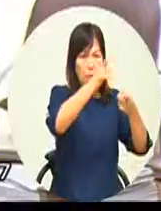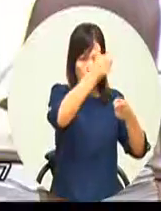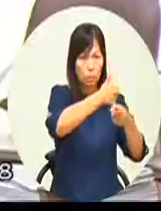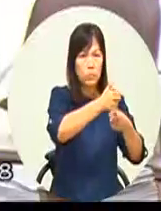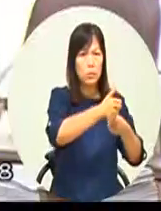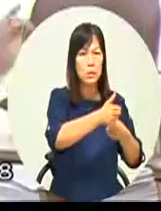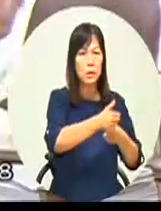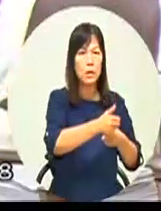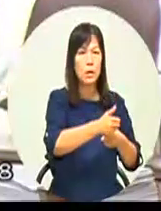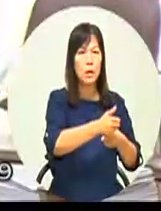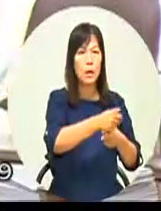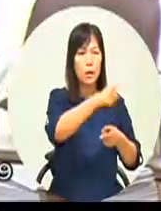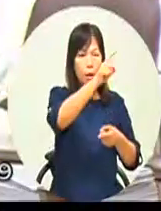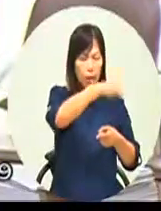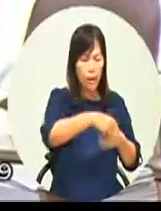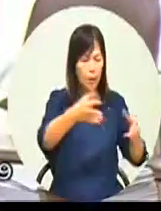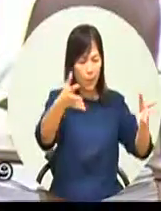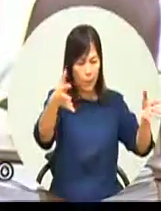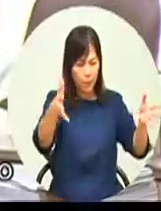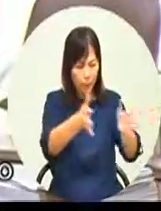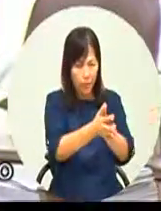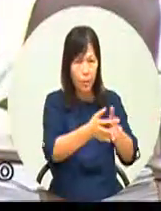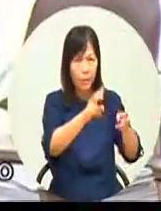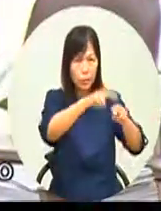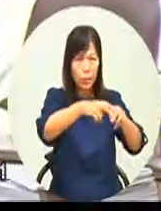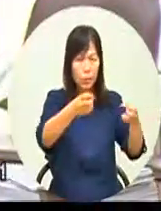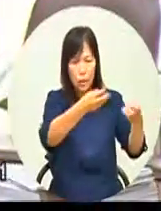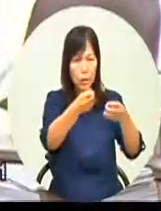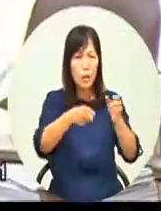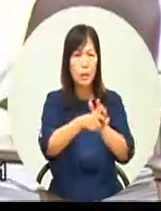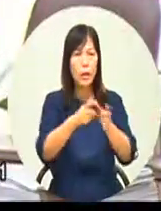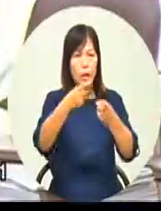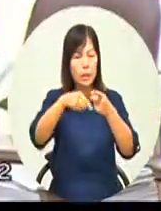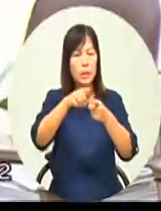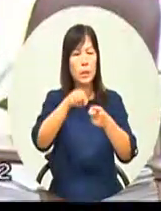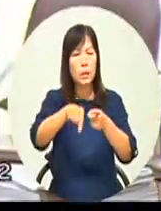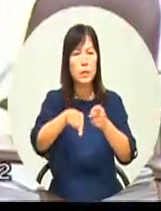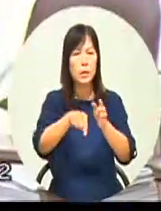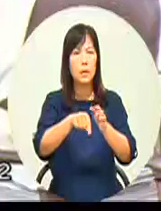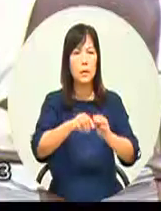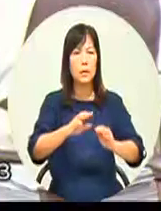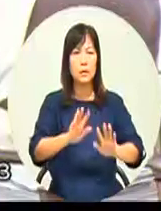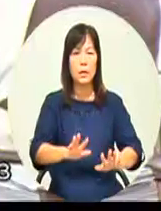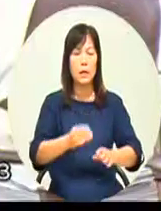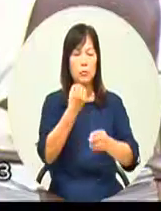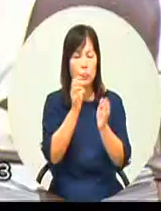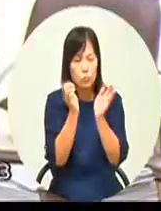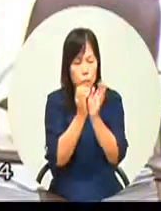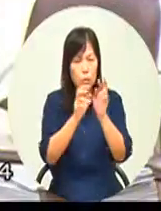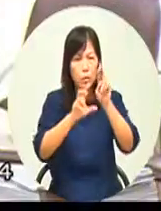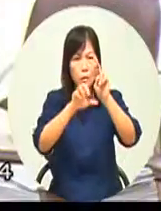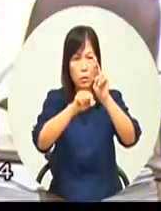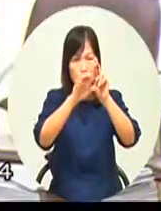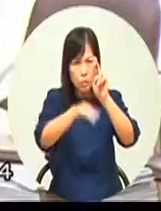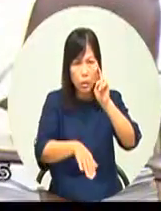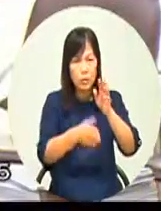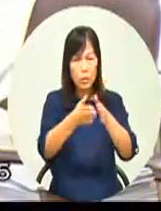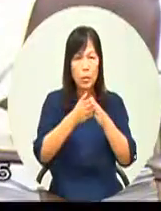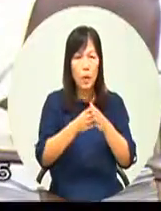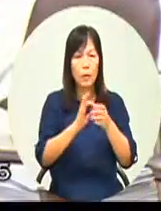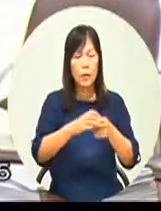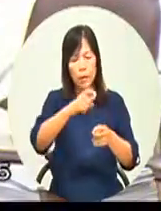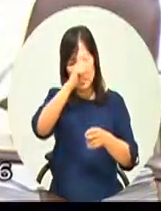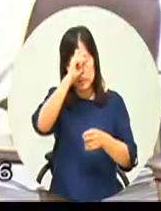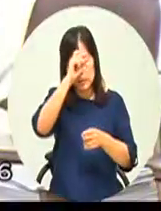长来会谈，我想这个应该现在已经年底了嘛，那我想我希望